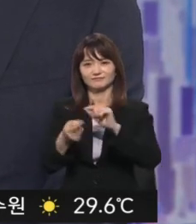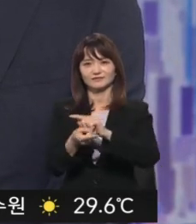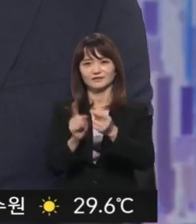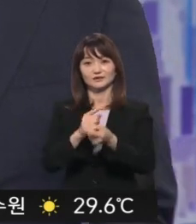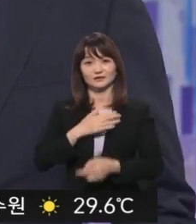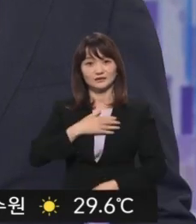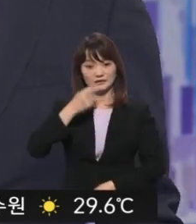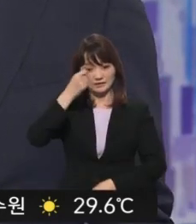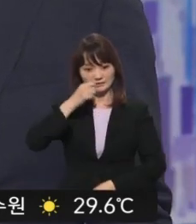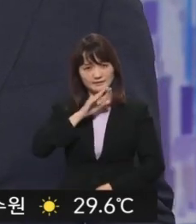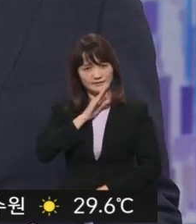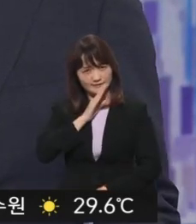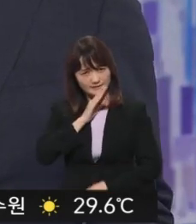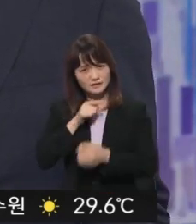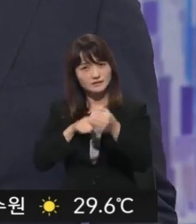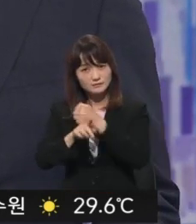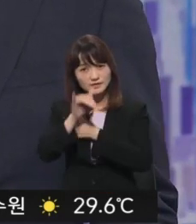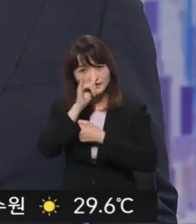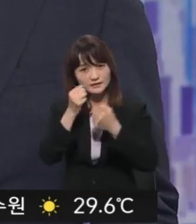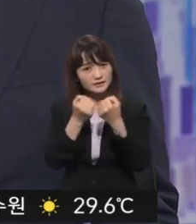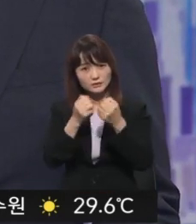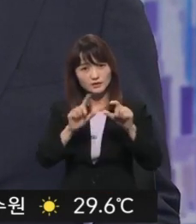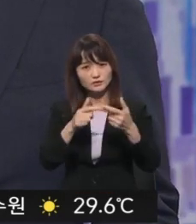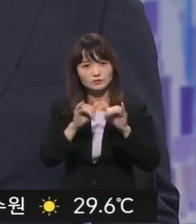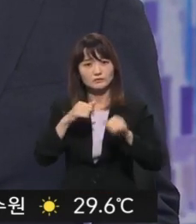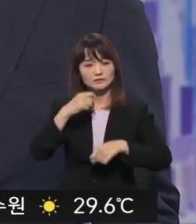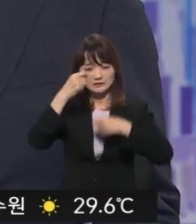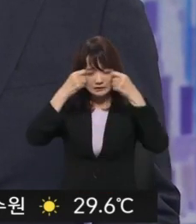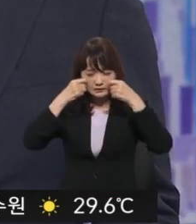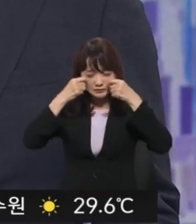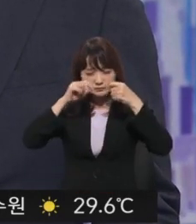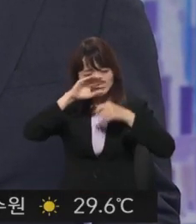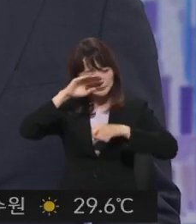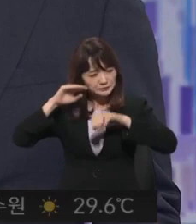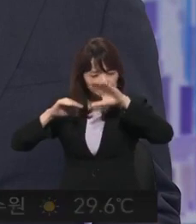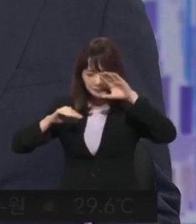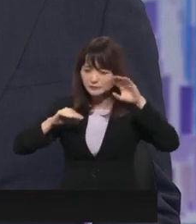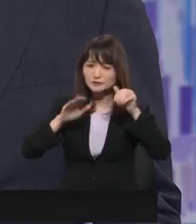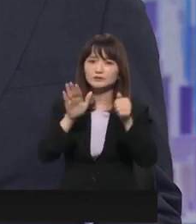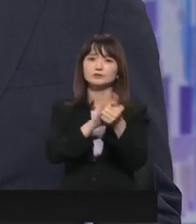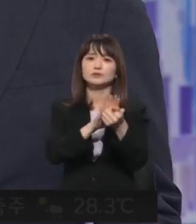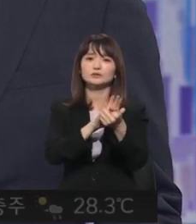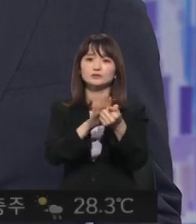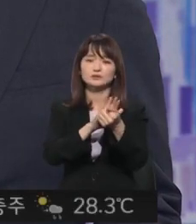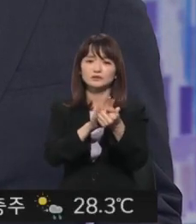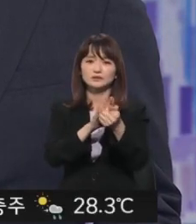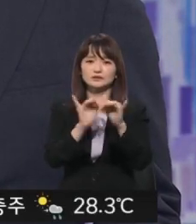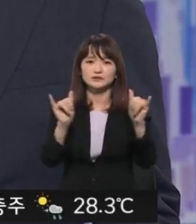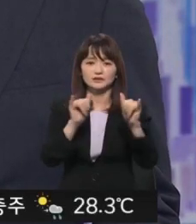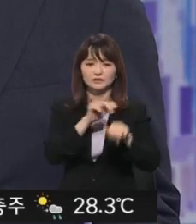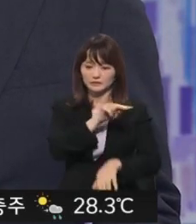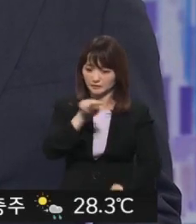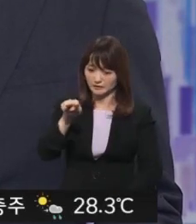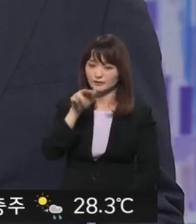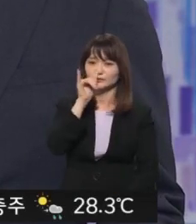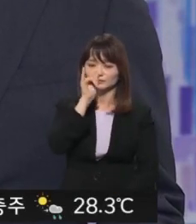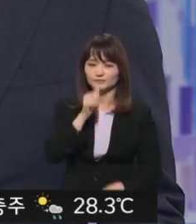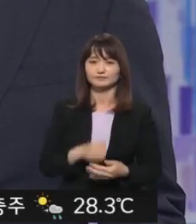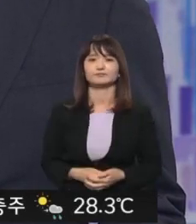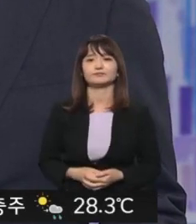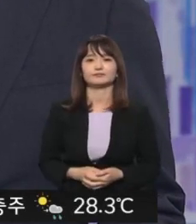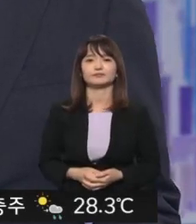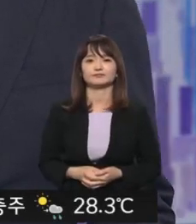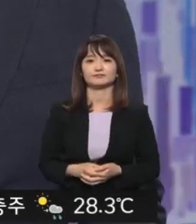눈물이 진정 써있네 싸우는게 아니라 국내 눈물 닦아주는 사람이 있길 바라고 고민들을 찾아보고 있겠죠 어이 성대의